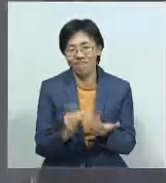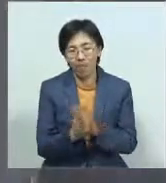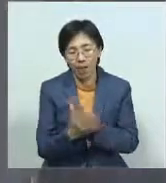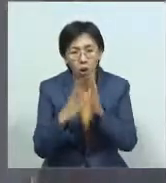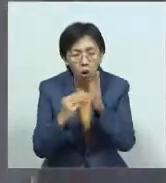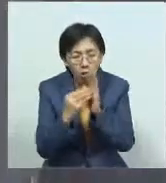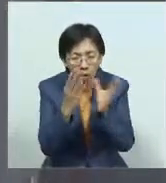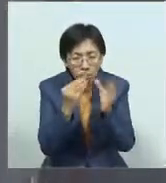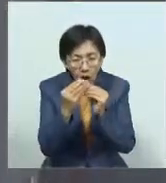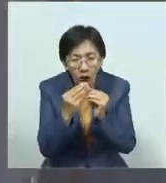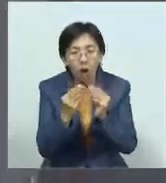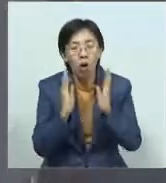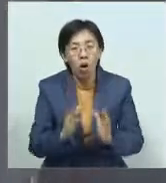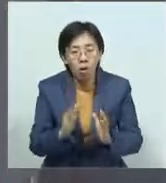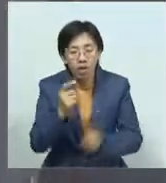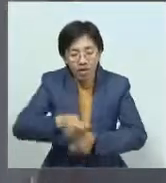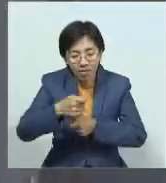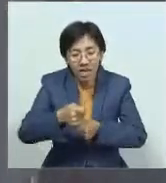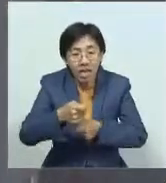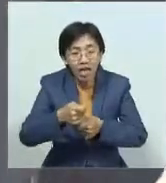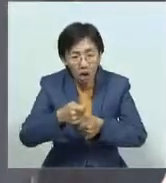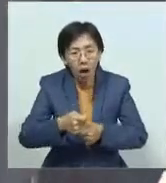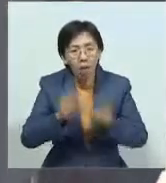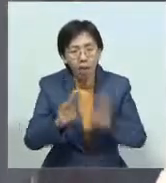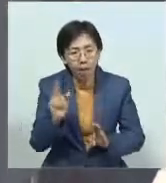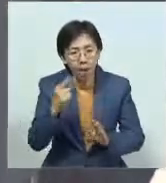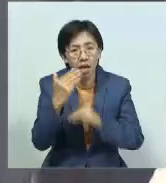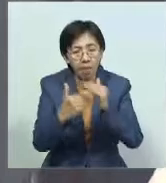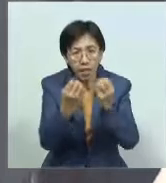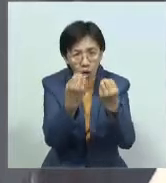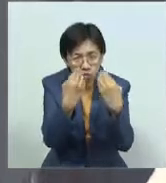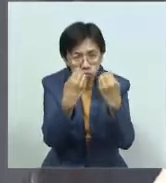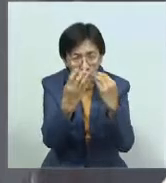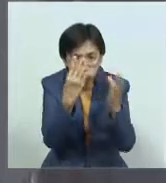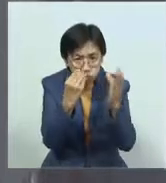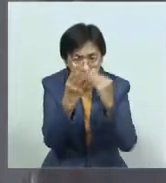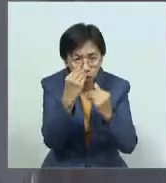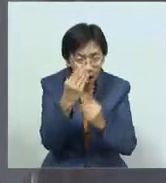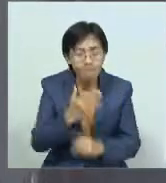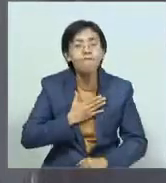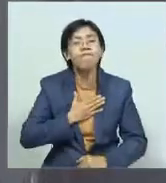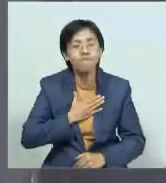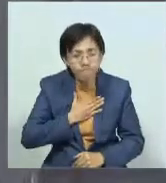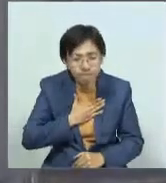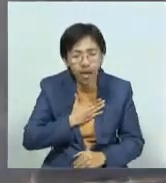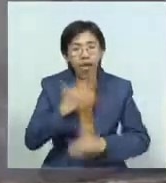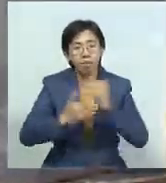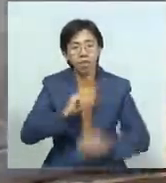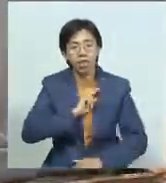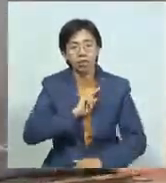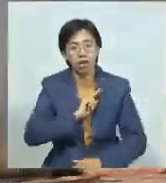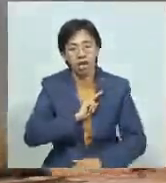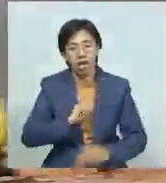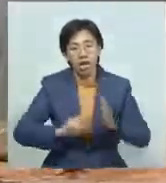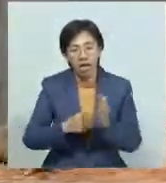รมโครงการยังสมาร์ทฟาร์มเมอร์ของกระทรวงเกษตรและสหกรณ์นะ คะ มีการพัฒนาผู้ประกอบการนะคะคือเราสามารถพัฒนาตัวเองตั้งแต่กระบวน